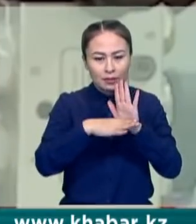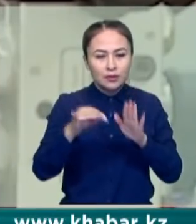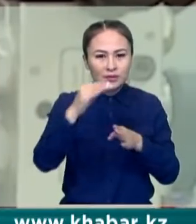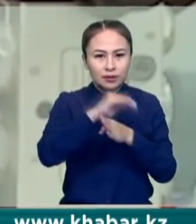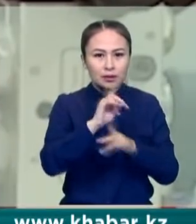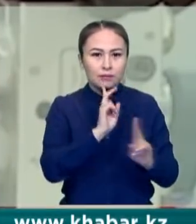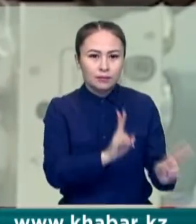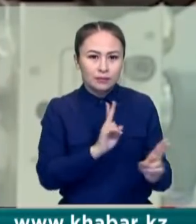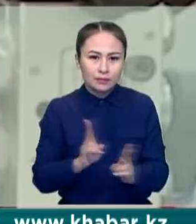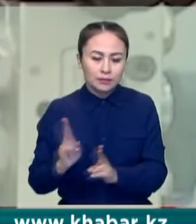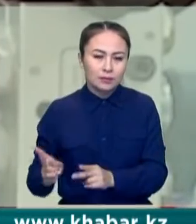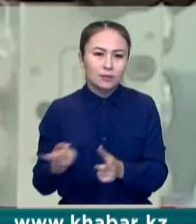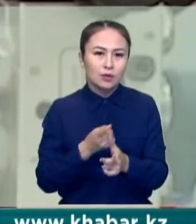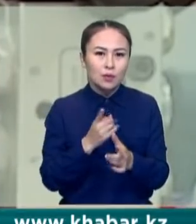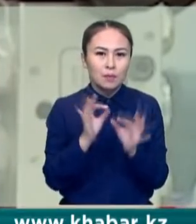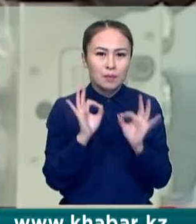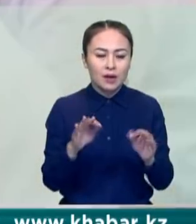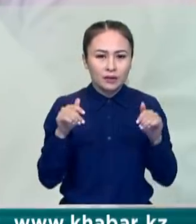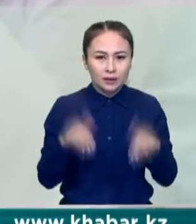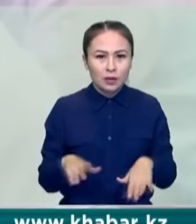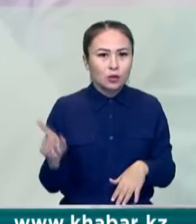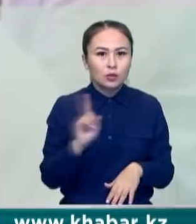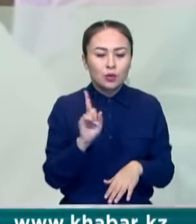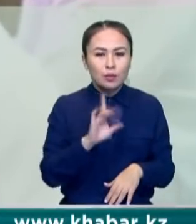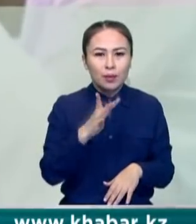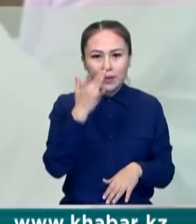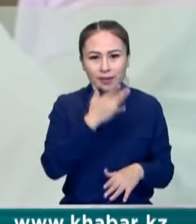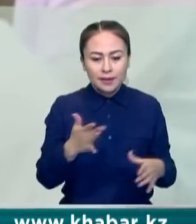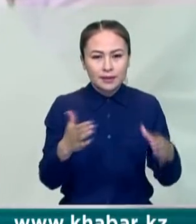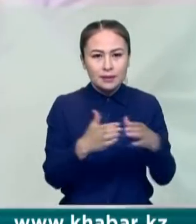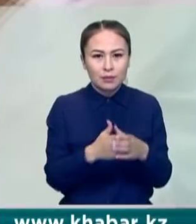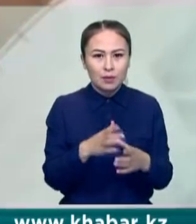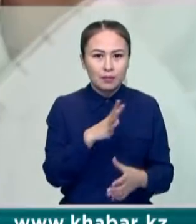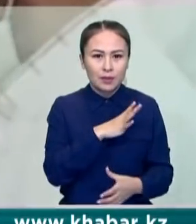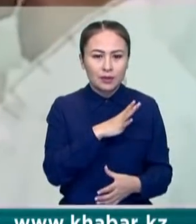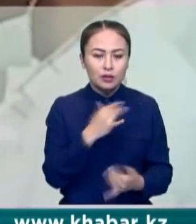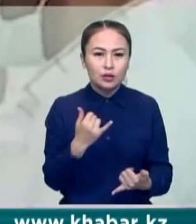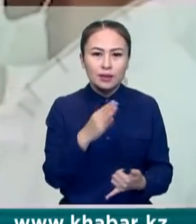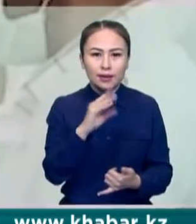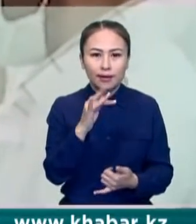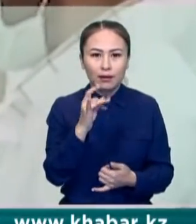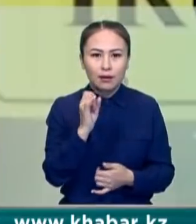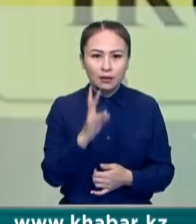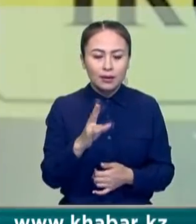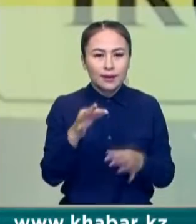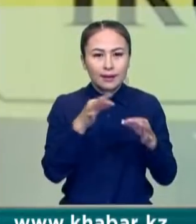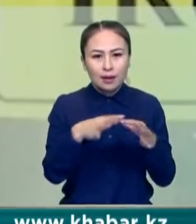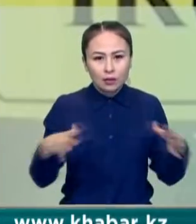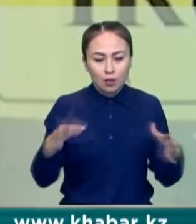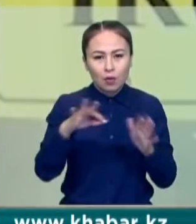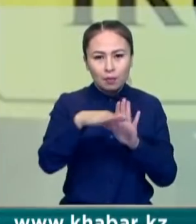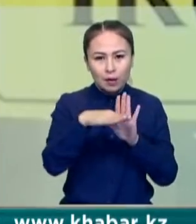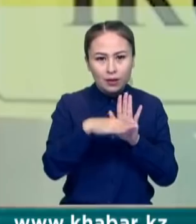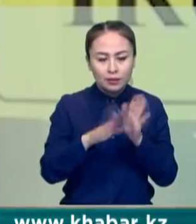жағдайды реттеудің бірден-бір дұрыс амалы саяси дипломатиялық шешім екені сөзсіз дейді. Қазір Тегеран ядролық бағдарлама